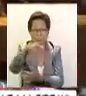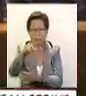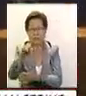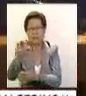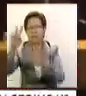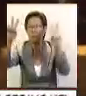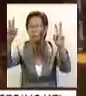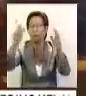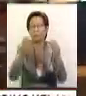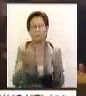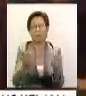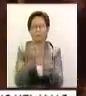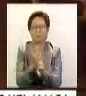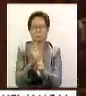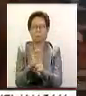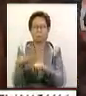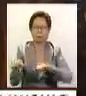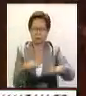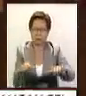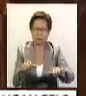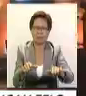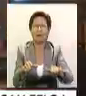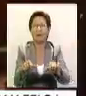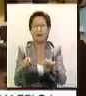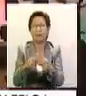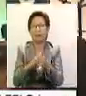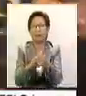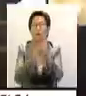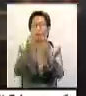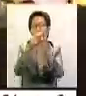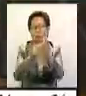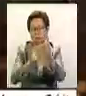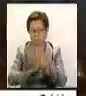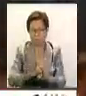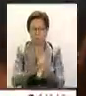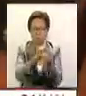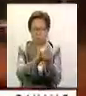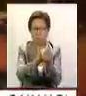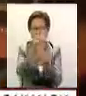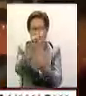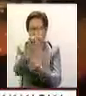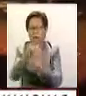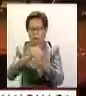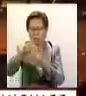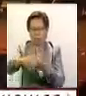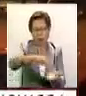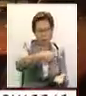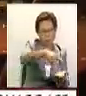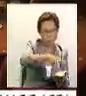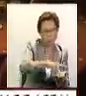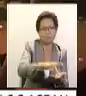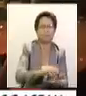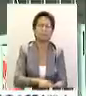Doa, Ali tetap menjalankan kegiatan yang dituntut Islam. Bidiva sempat menemui Ali selepas konsert PJ Evolusi baru-baru